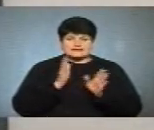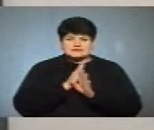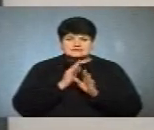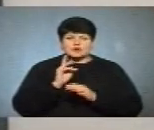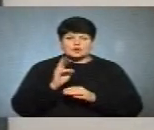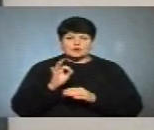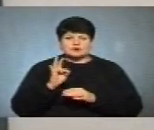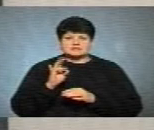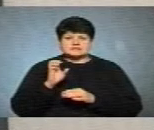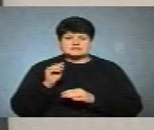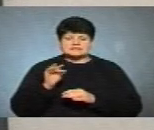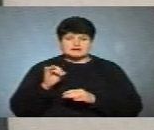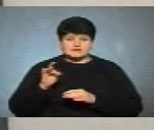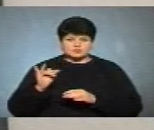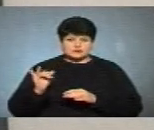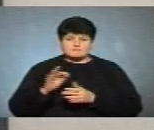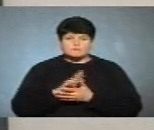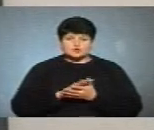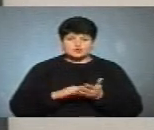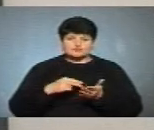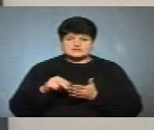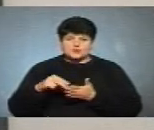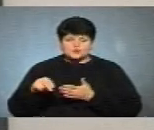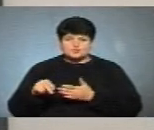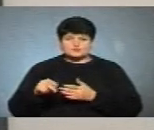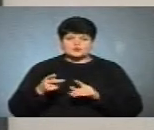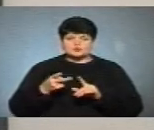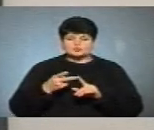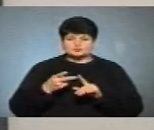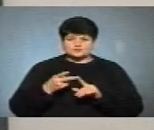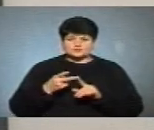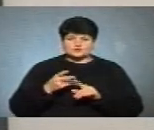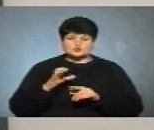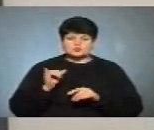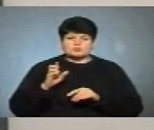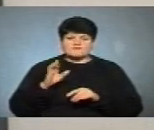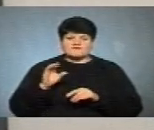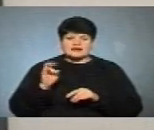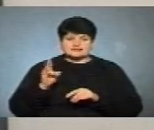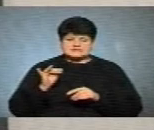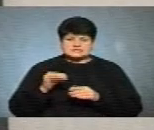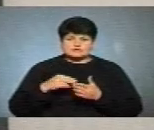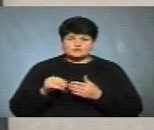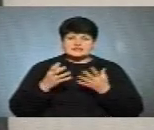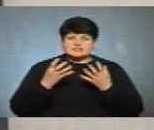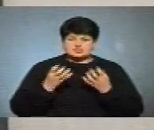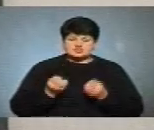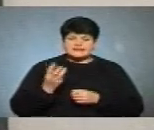концентратори. Продовжується закупка з другої субвенції, закупляються ще